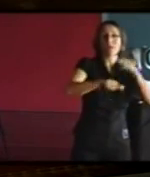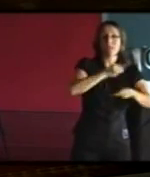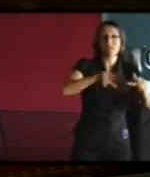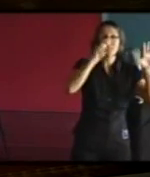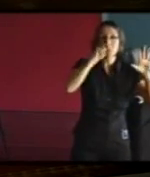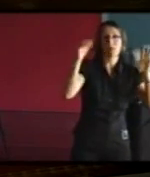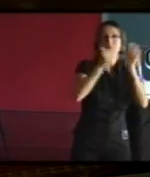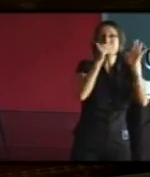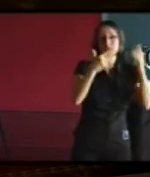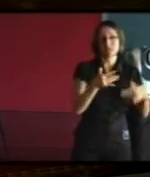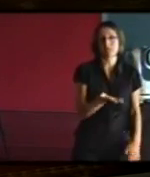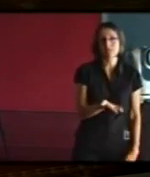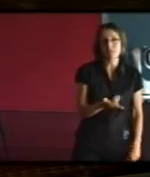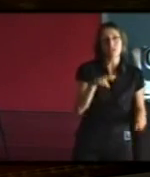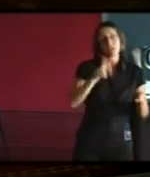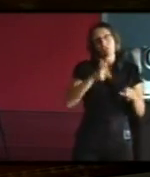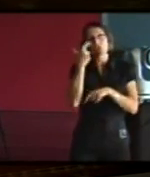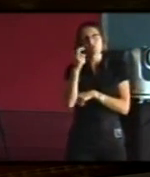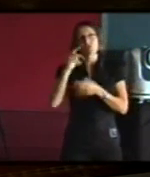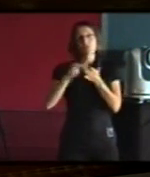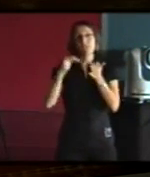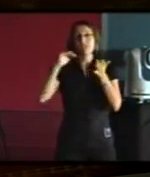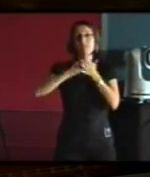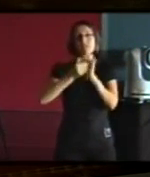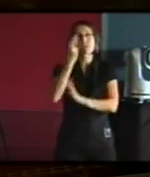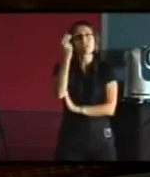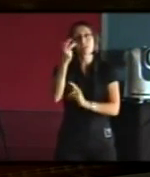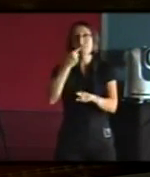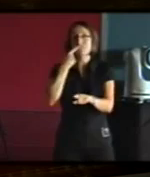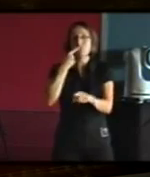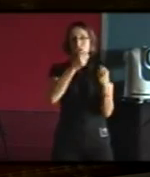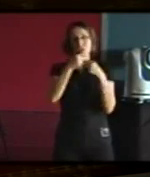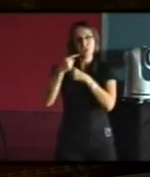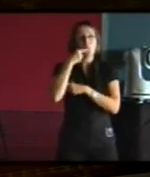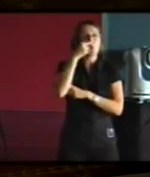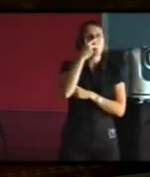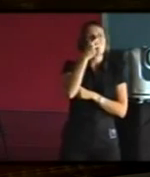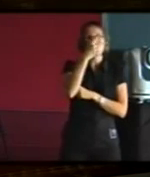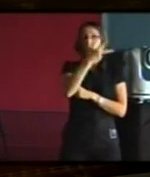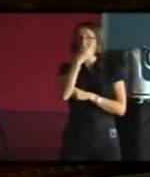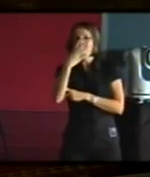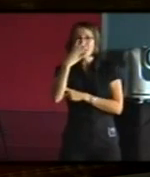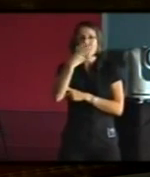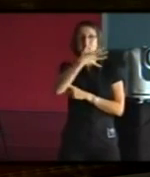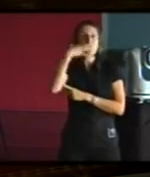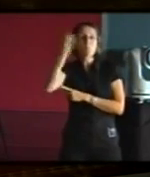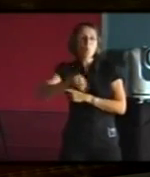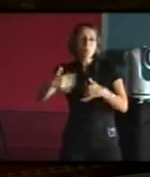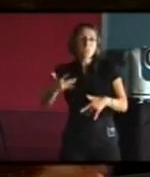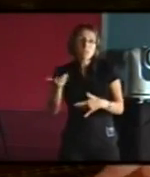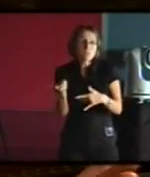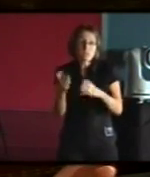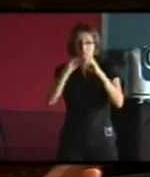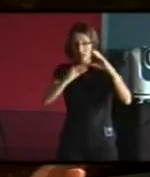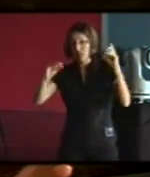000 mètres carrés représentent probablement quelque chose qui est de l'ordre de 4 à 5% du parc. Si vous avez la moitié